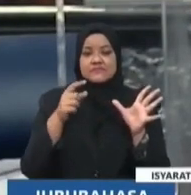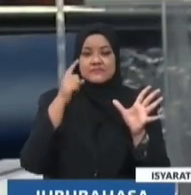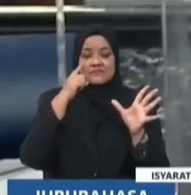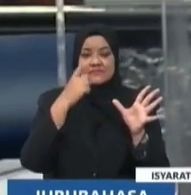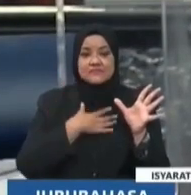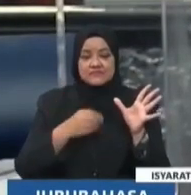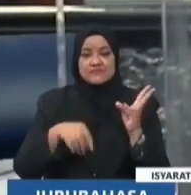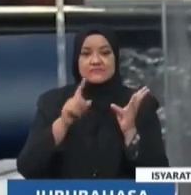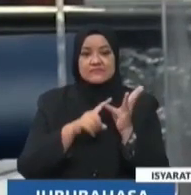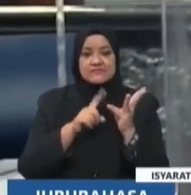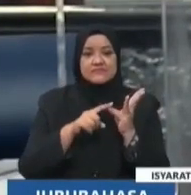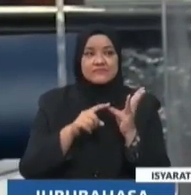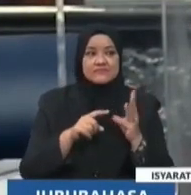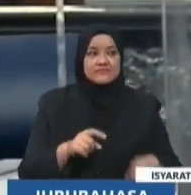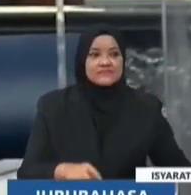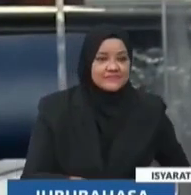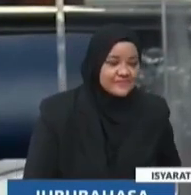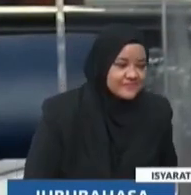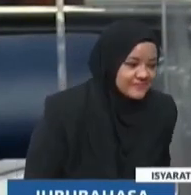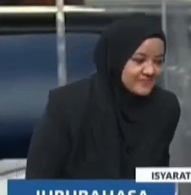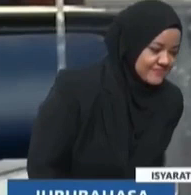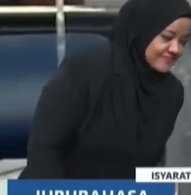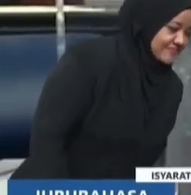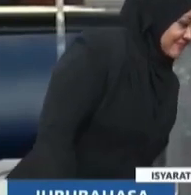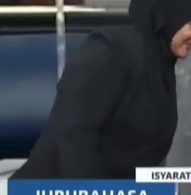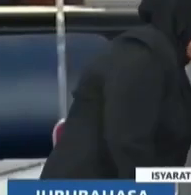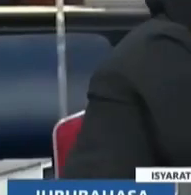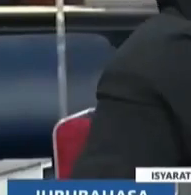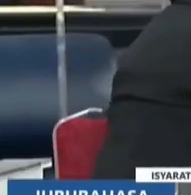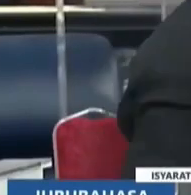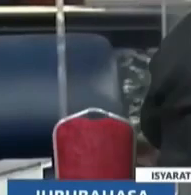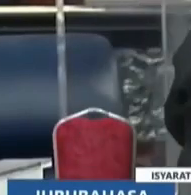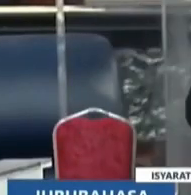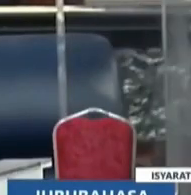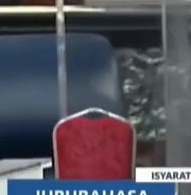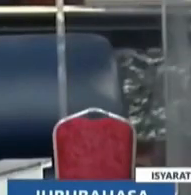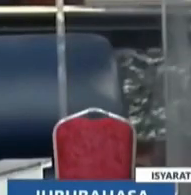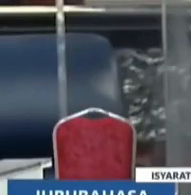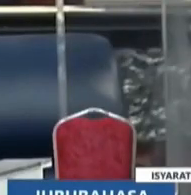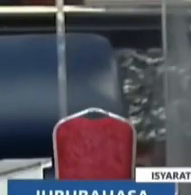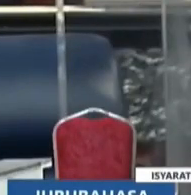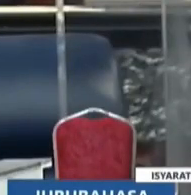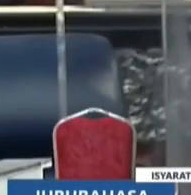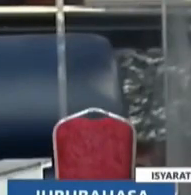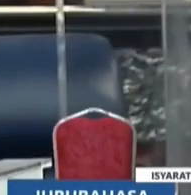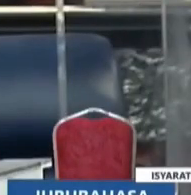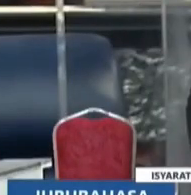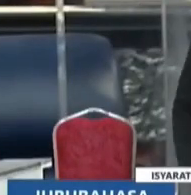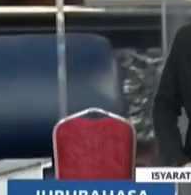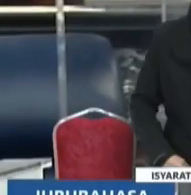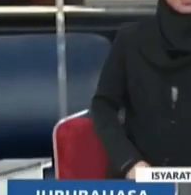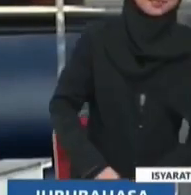yang keenam volume dan bagi tahun tahun 2001 adalah betul etnik jangjing